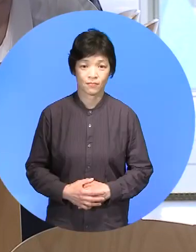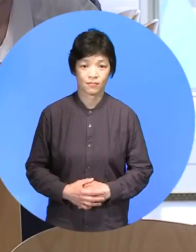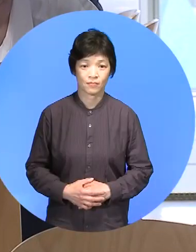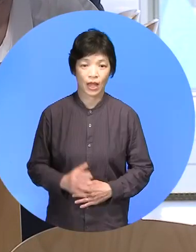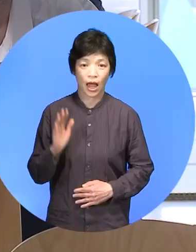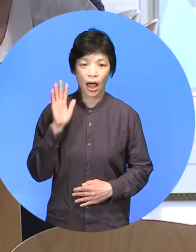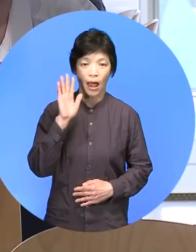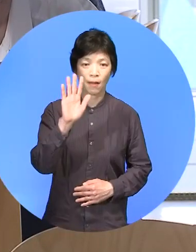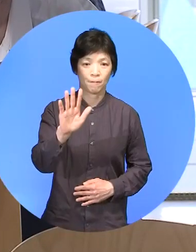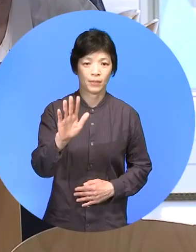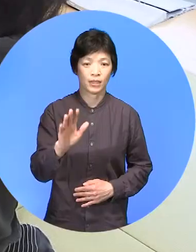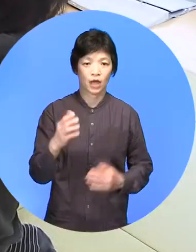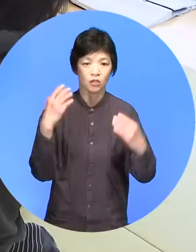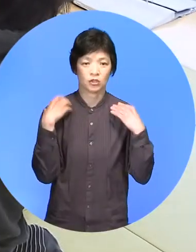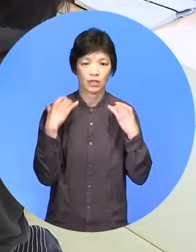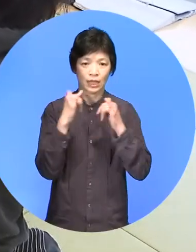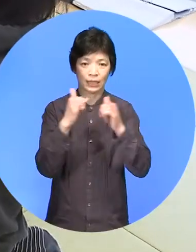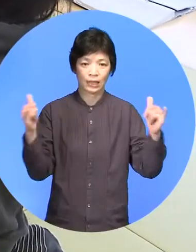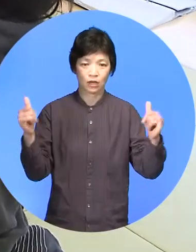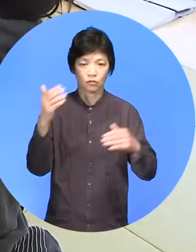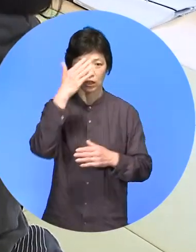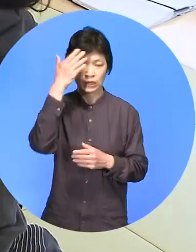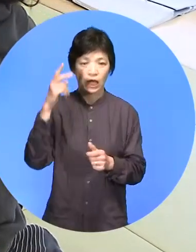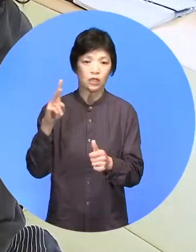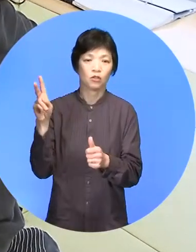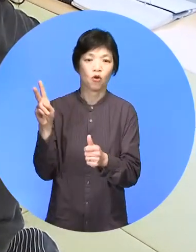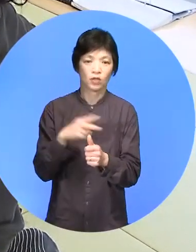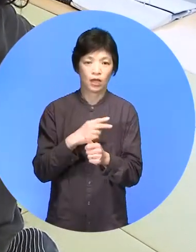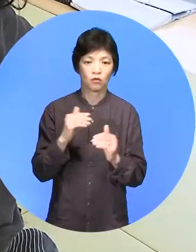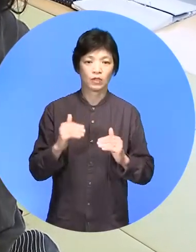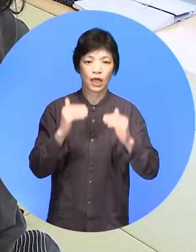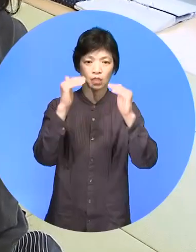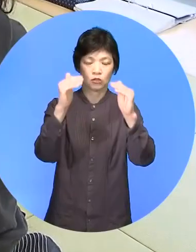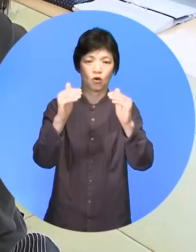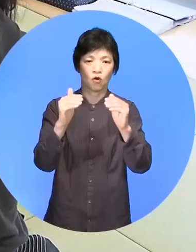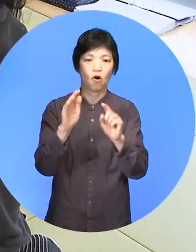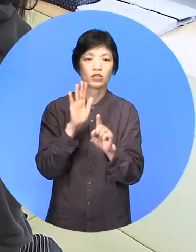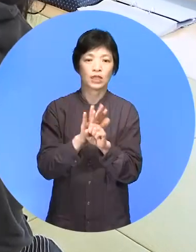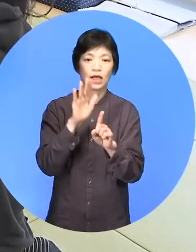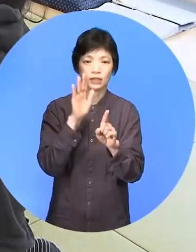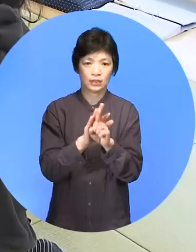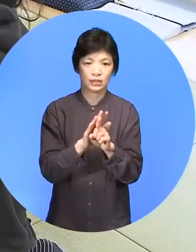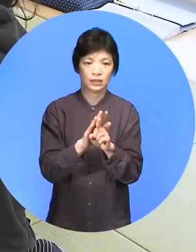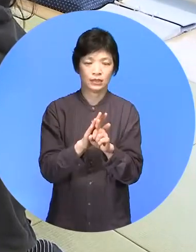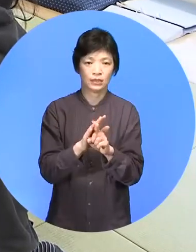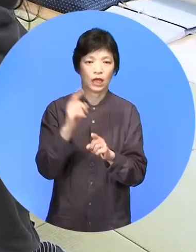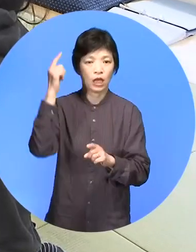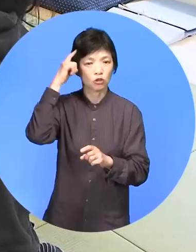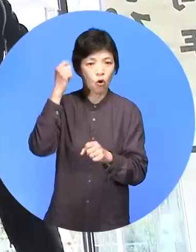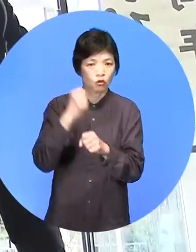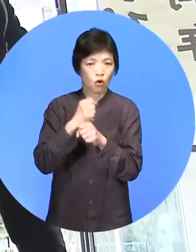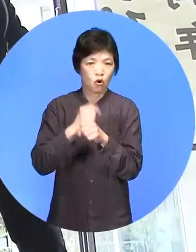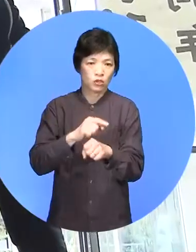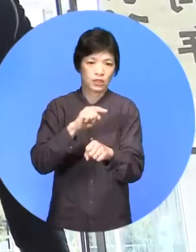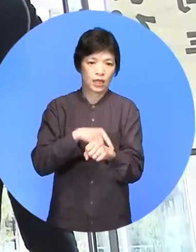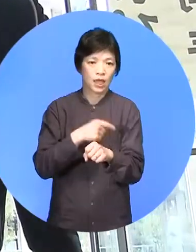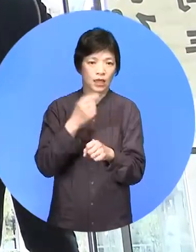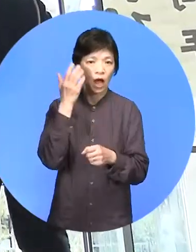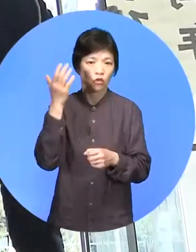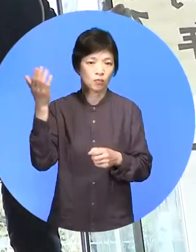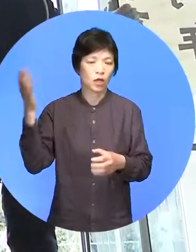未来の担い手である青少年の成長を支援し、青少年の創造性が夢へとつながる拠点